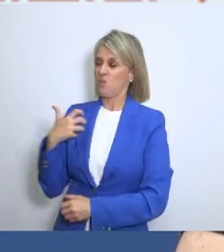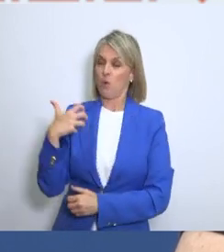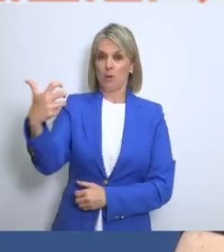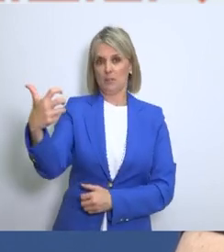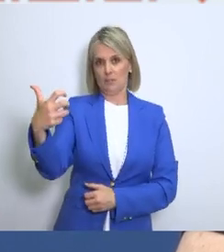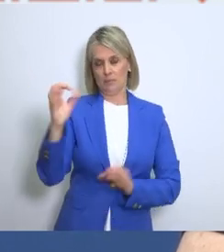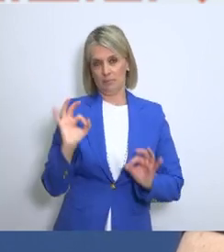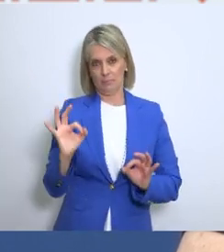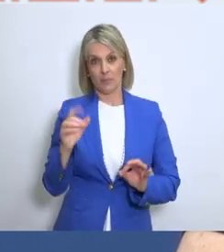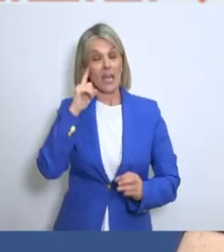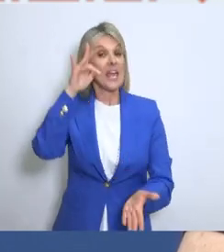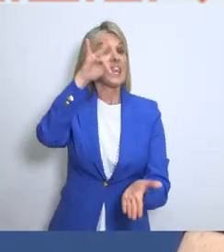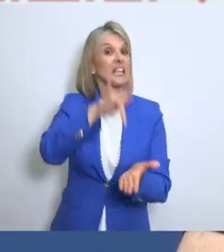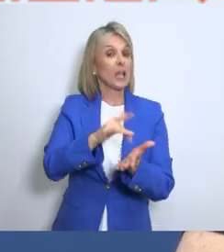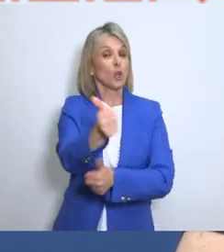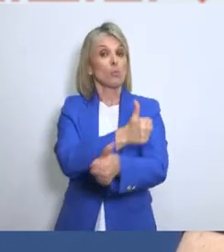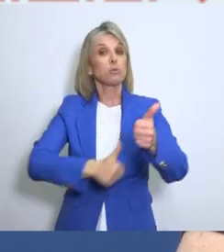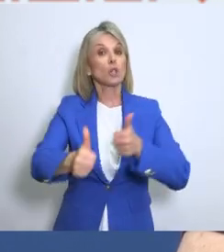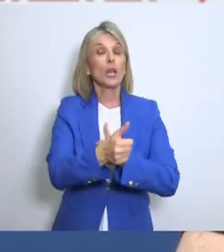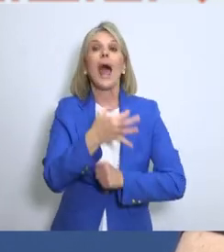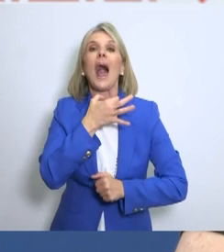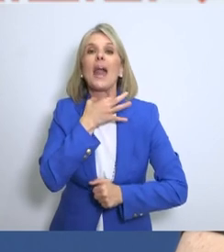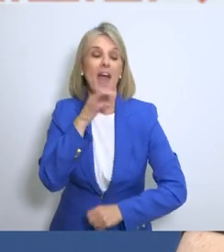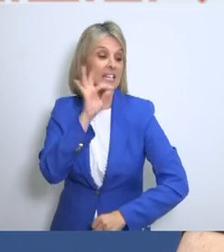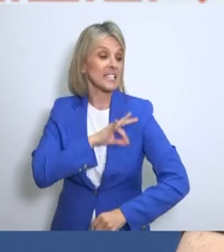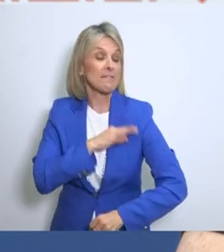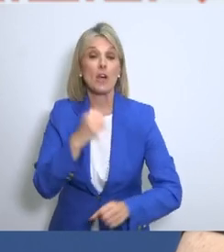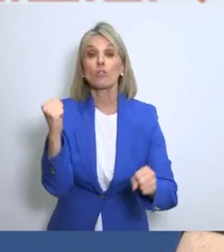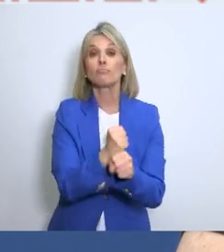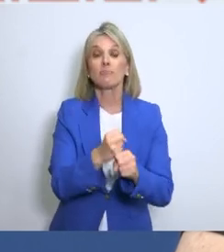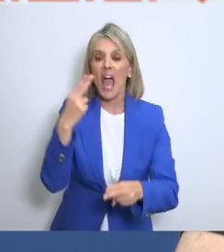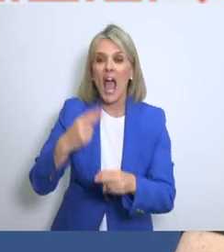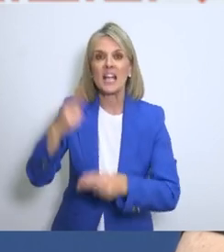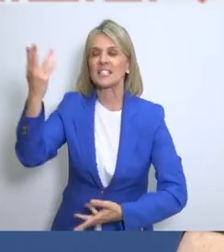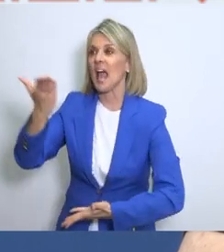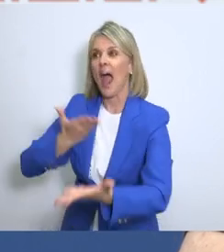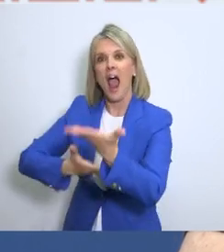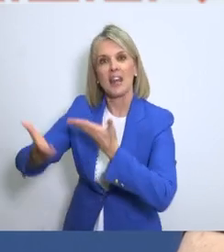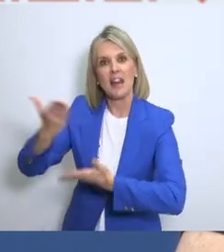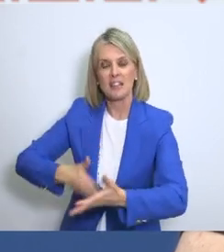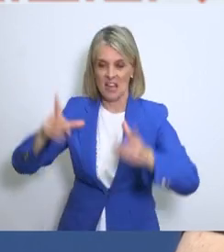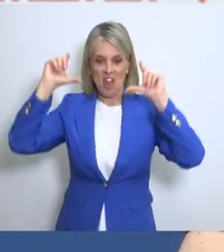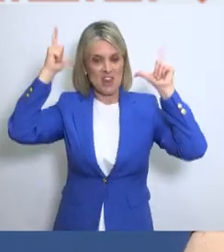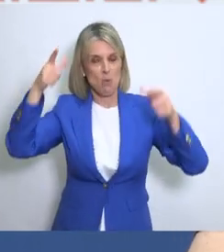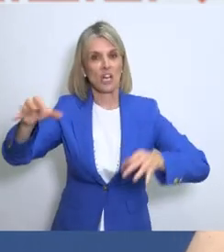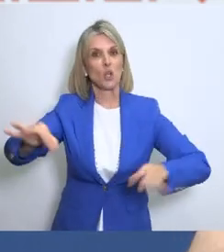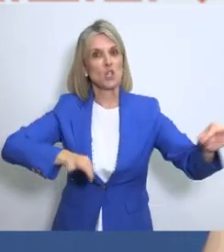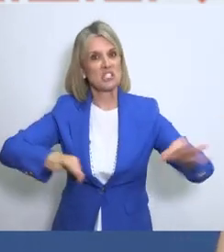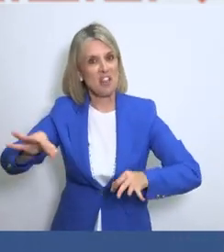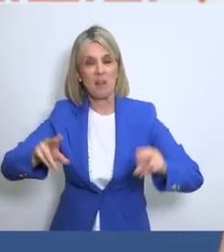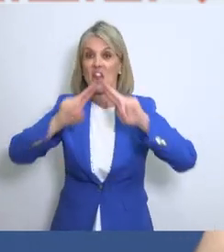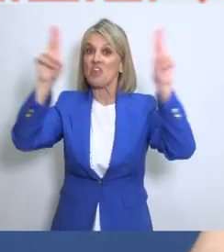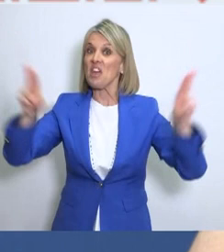τις ανάγκες και τα συμφέροντα των εργαζομένων, με τις αξίες της αλληλεγγύης, το δημοκρατικό σχεδιασμό και τη